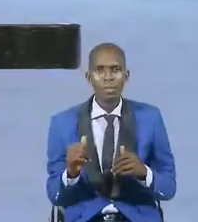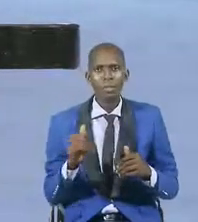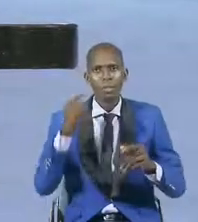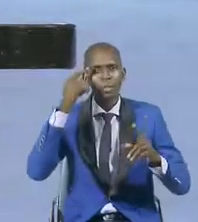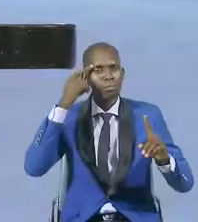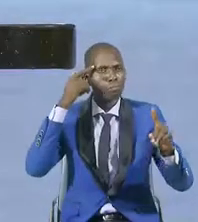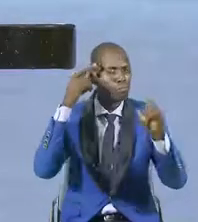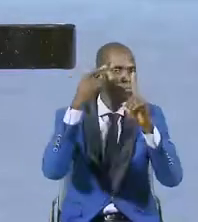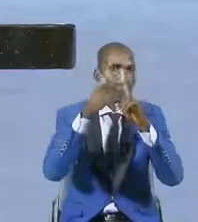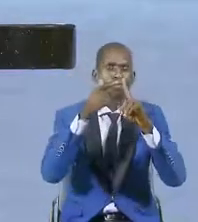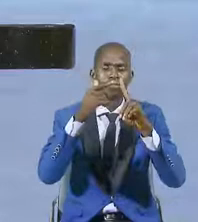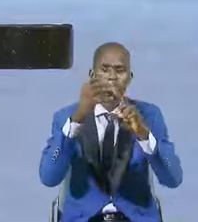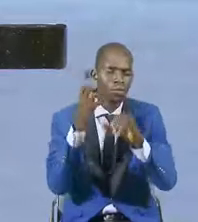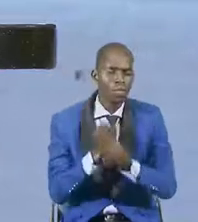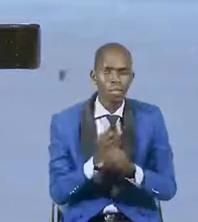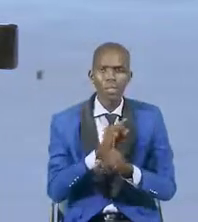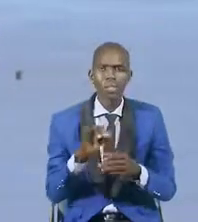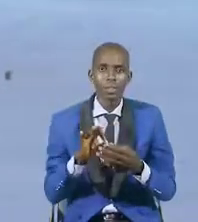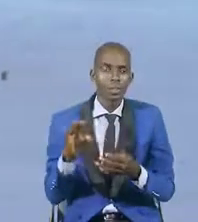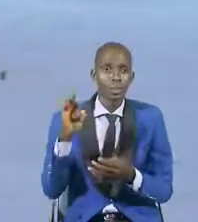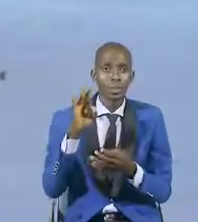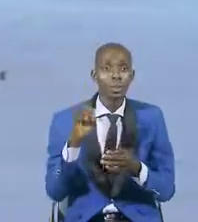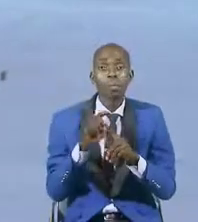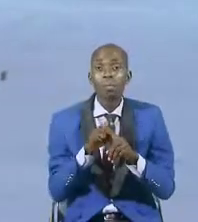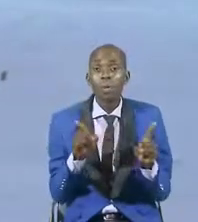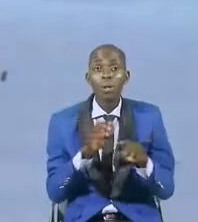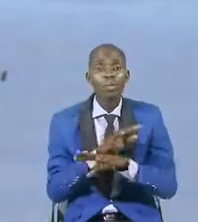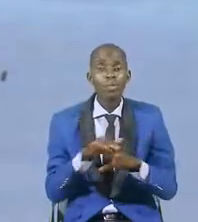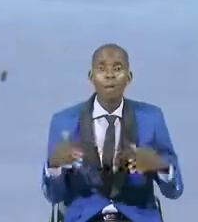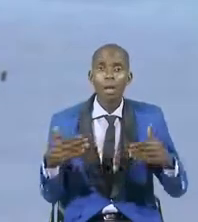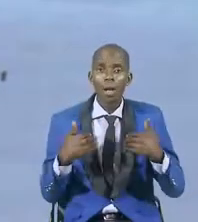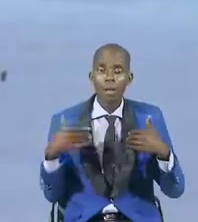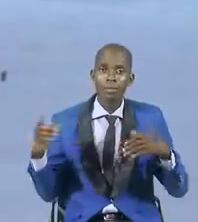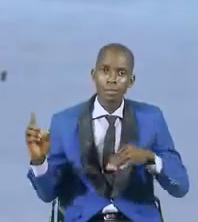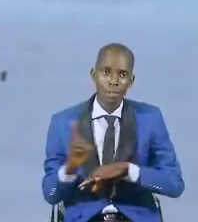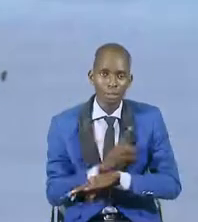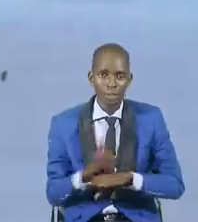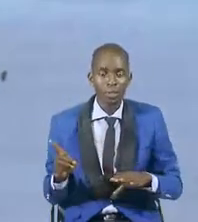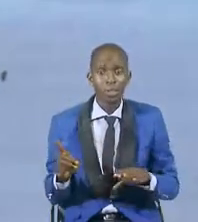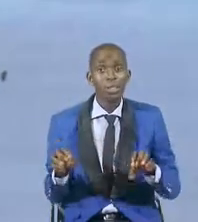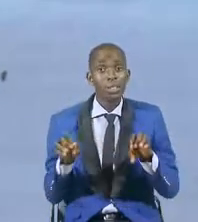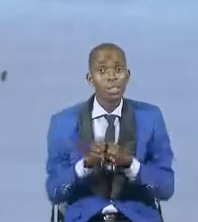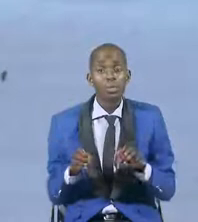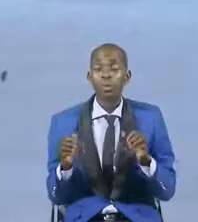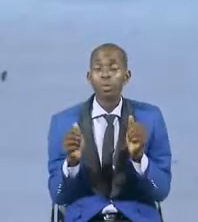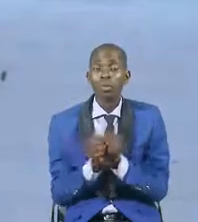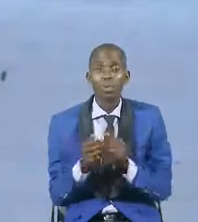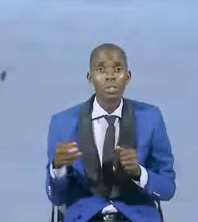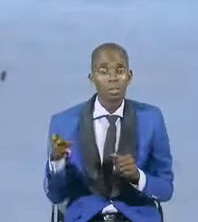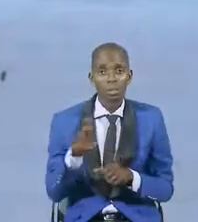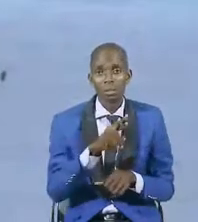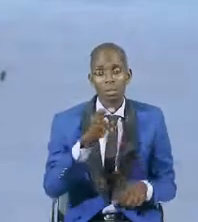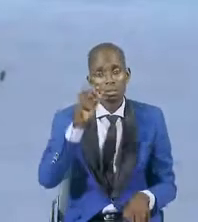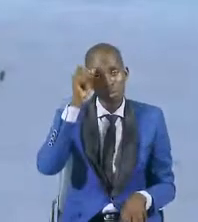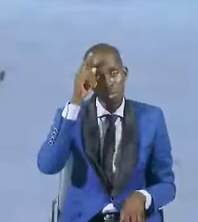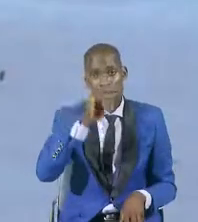l'esprit d'atteindre les buts, les objectifs, mais ils n'ont pas la discipline, même avec